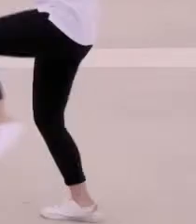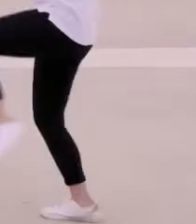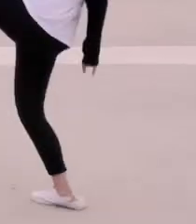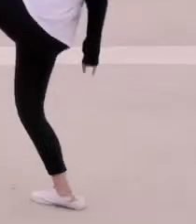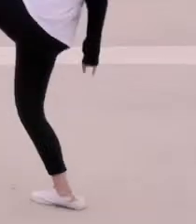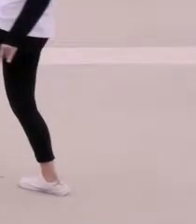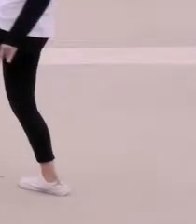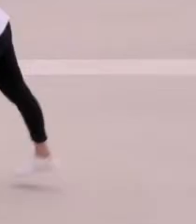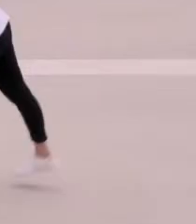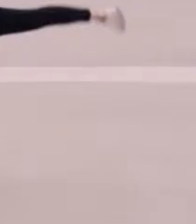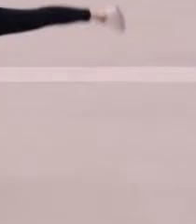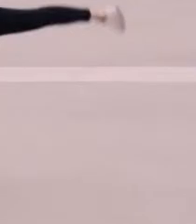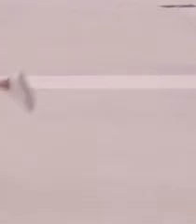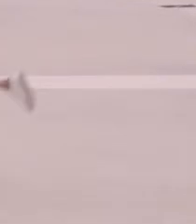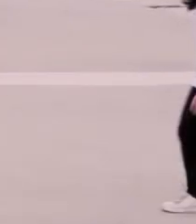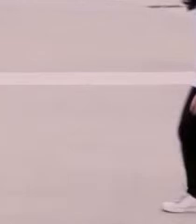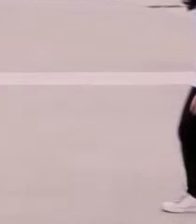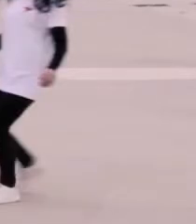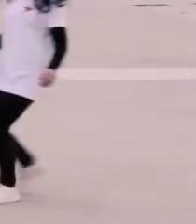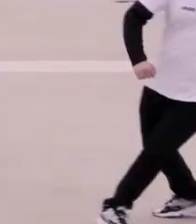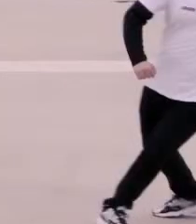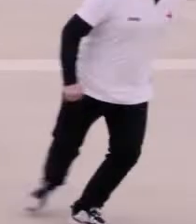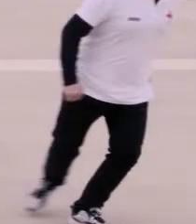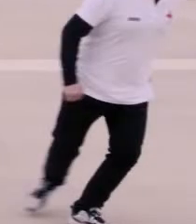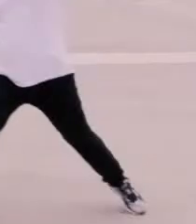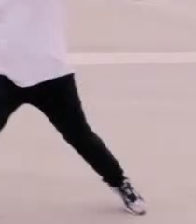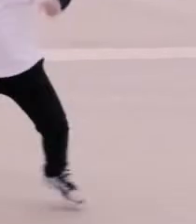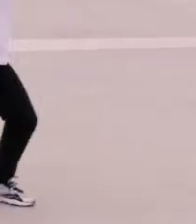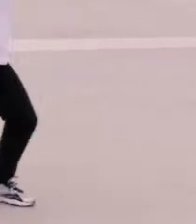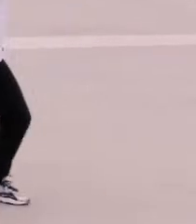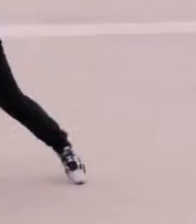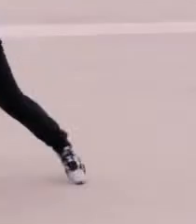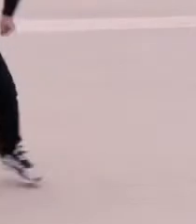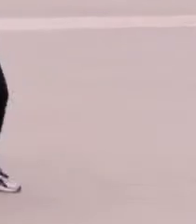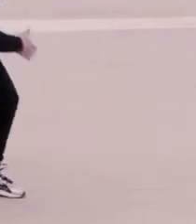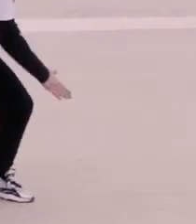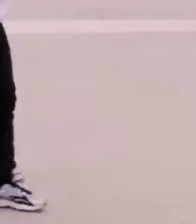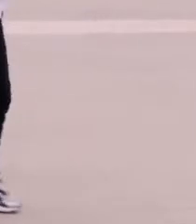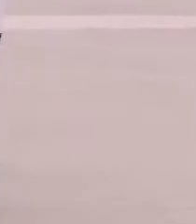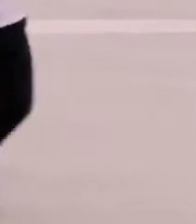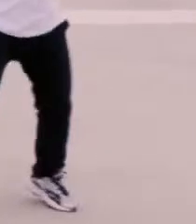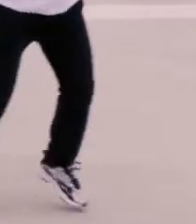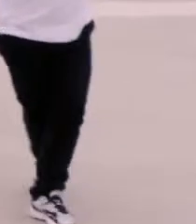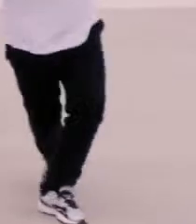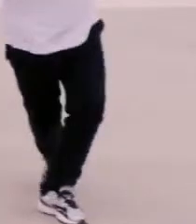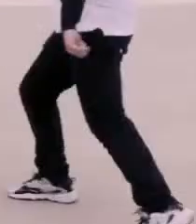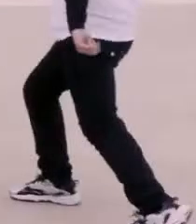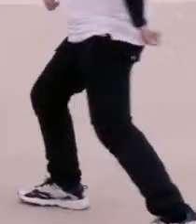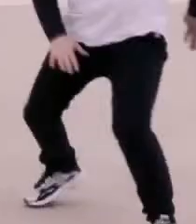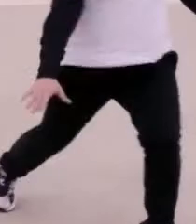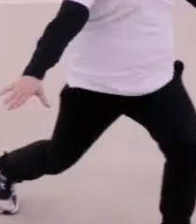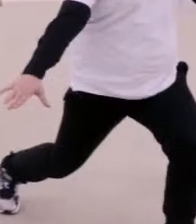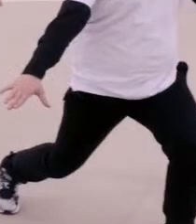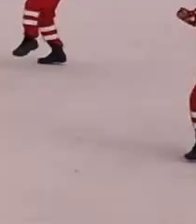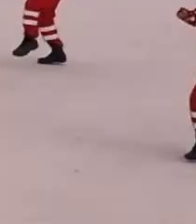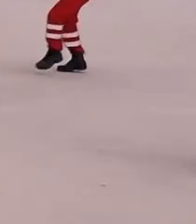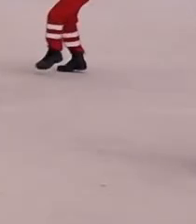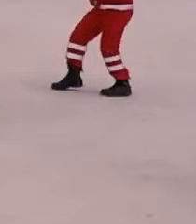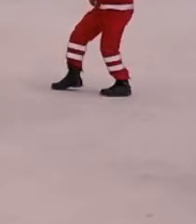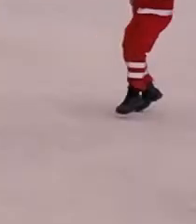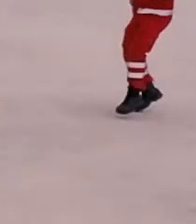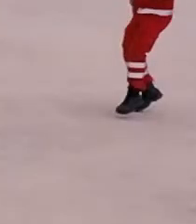Δαούιαμι. Αλικόλανα. Το αμή, αουκούλανα. Κι